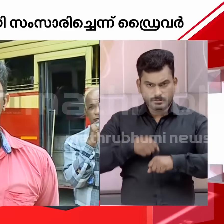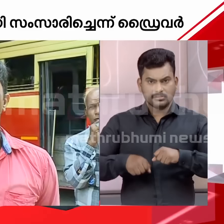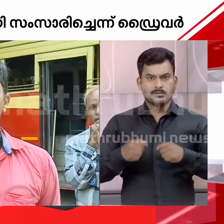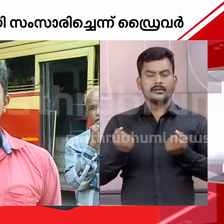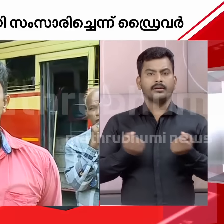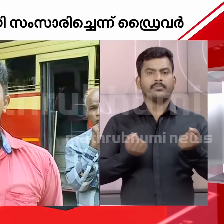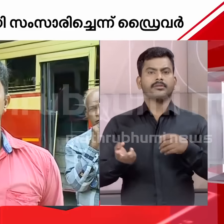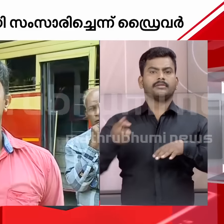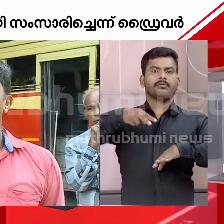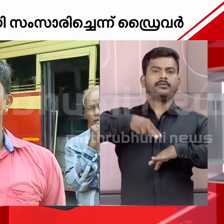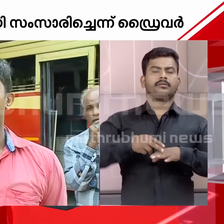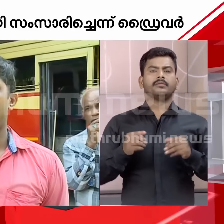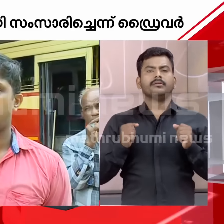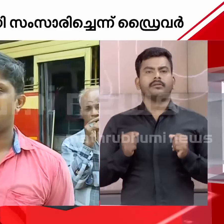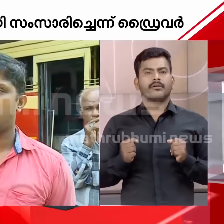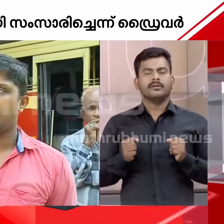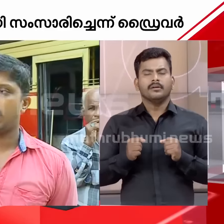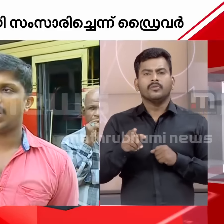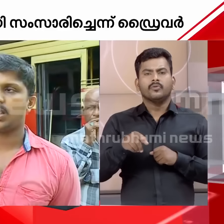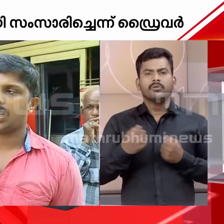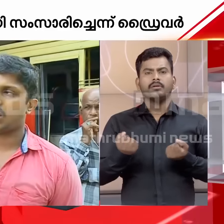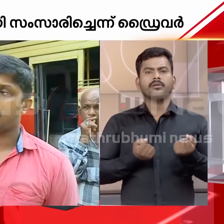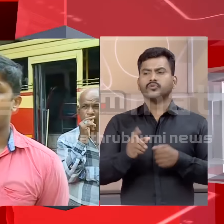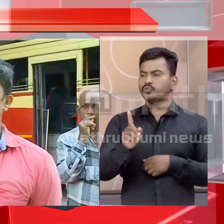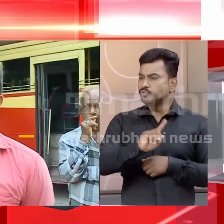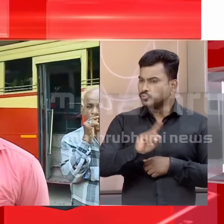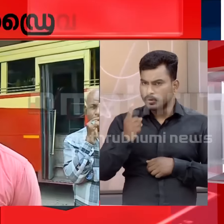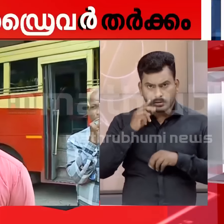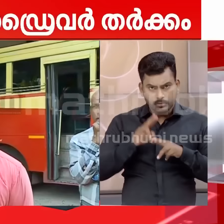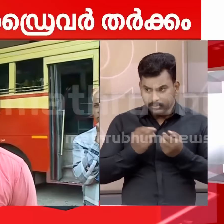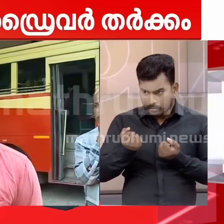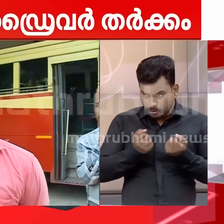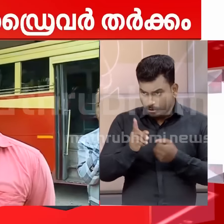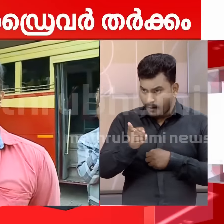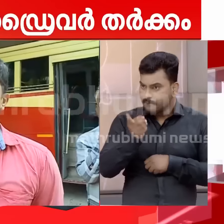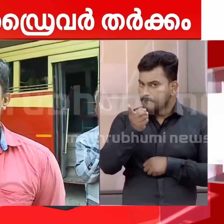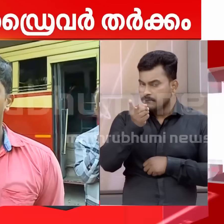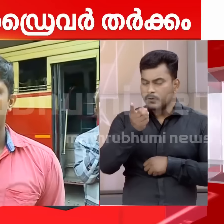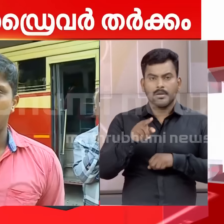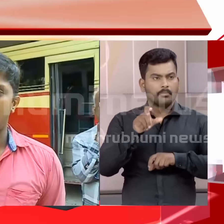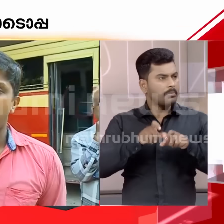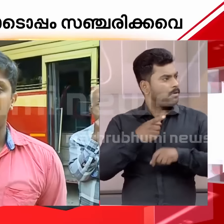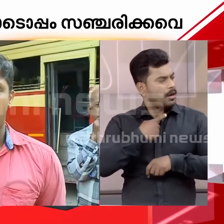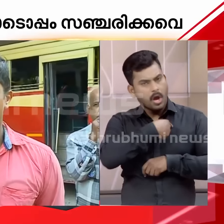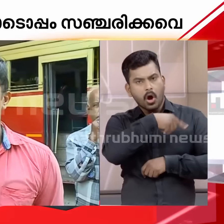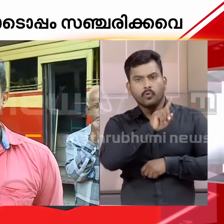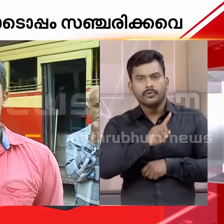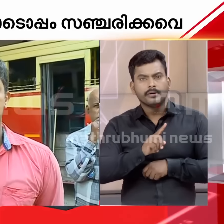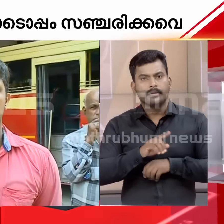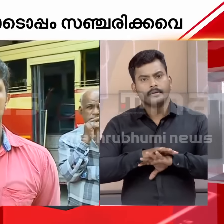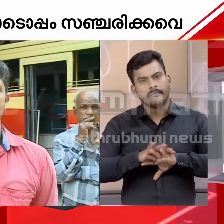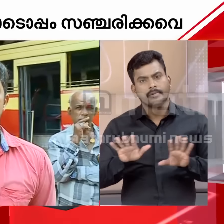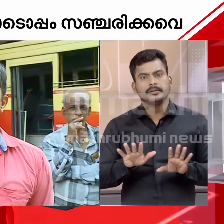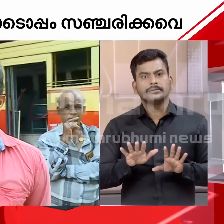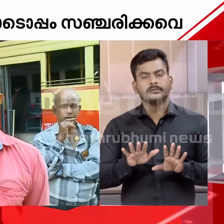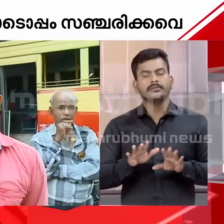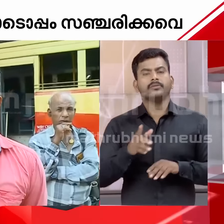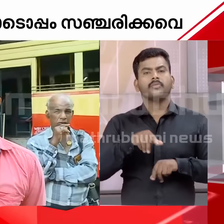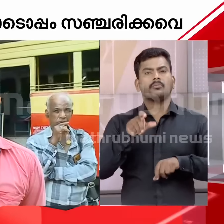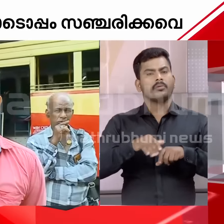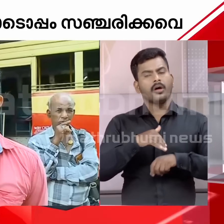പിടിച്ചു. ഇരിപ്പ് പിടിച്ചിട്ട് വണ്ടി എടുക്കാൻ പറ്റില്ല, നീ വണ്ടി എടുത്ത് കഴിഞ്ഞാൽ അത് വേറെ വിഷയമാവും, ആളുകളെയൊക്കെ ഇറക്കി വിടുന്നു പറഞ്ഞാൽ ആളുകളെയൊക്കെ ഇറക്കി വിടിപ്പിച്ച്